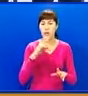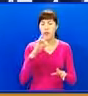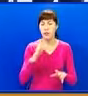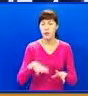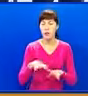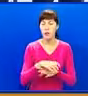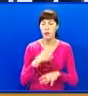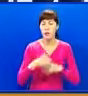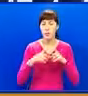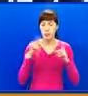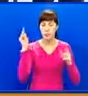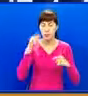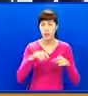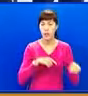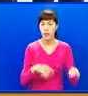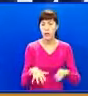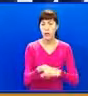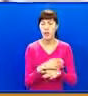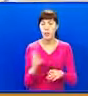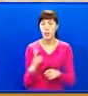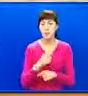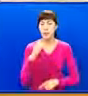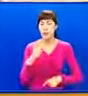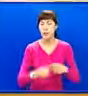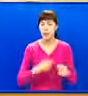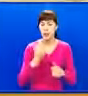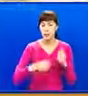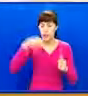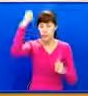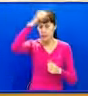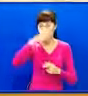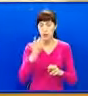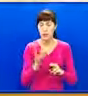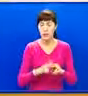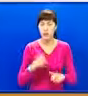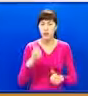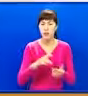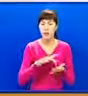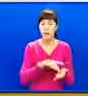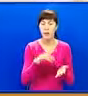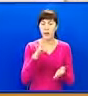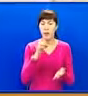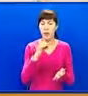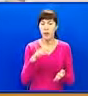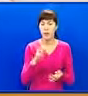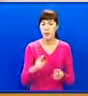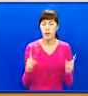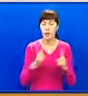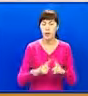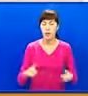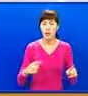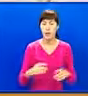атындағы жалпы орта мектебінің футбол алаңына жиналды. Дәстүрлі түрде жыл сайын өтетін турнирде туризм Майтөбе командалары ерекше көзге